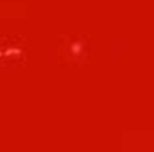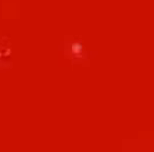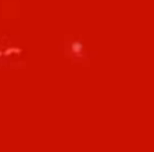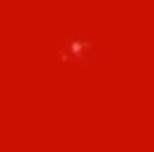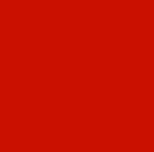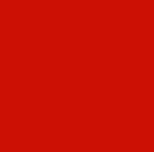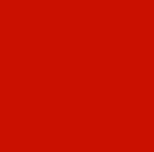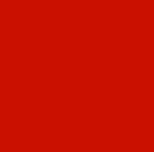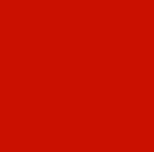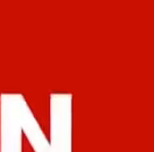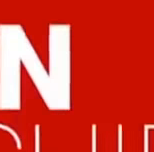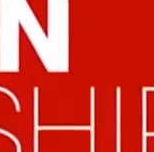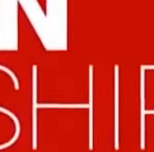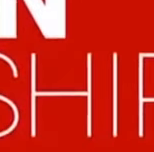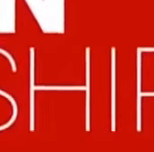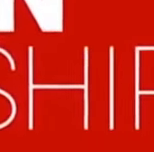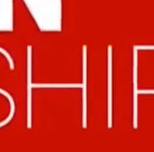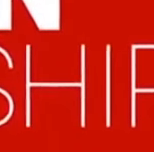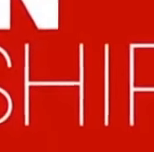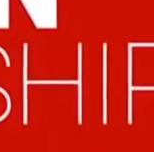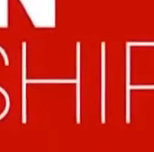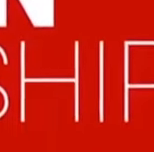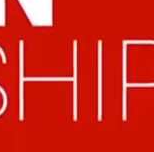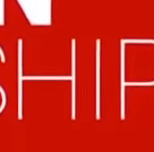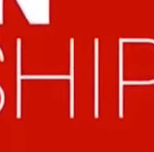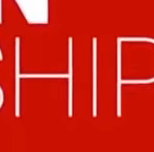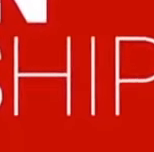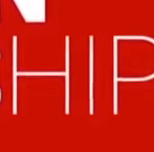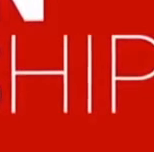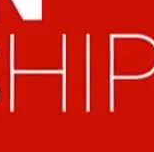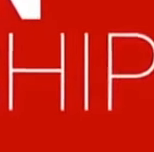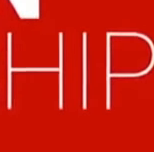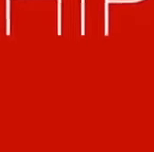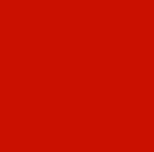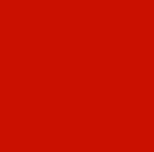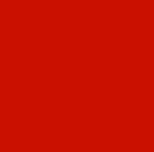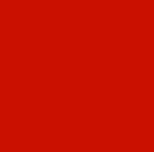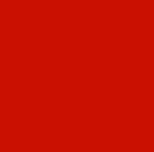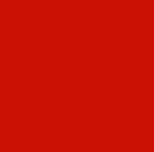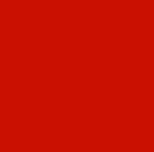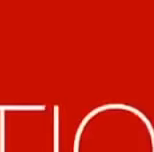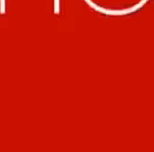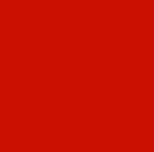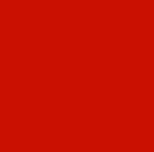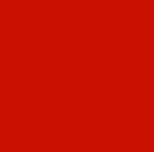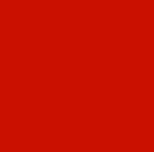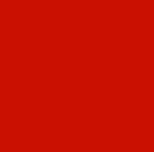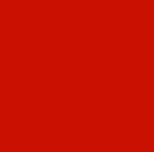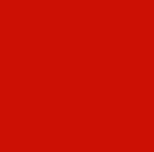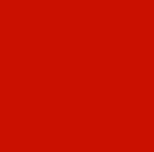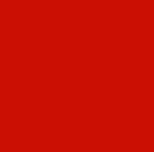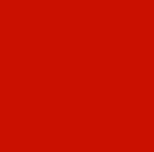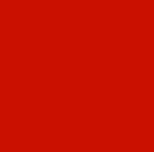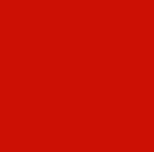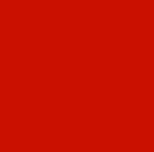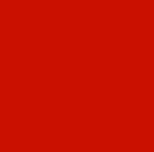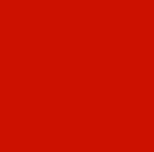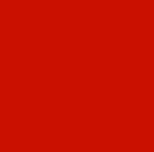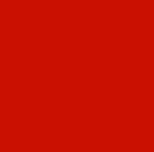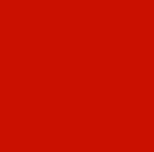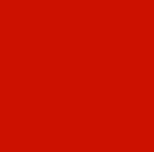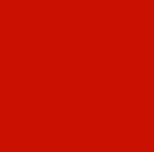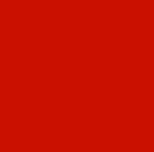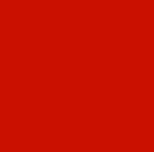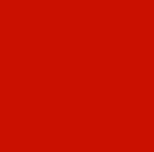kanya. May tatlong uri ng oposisyong kumakalaban sa diktador. Reformist opposition o political advocate,